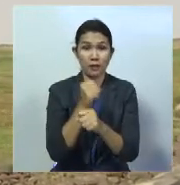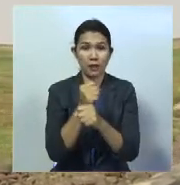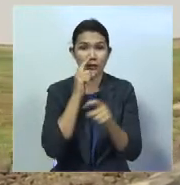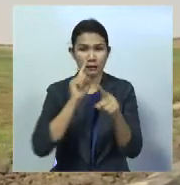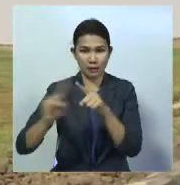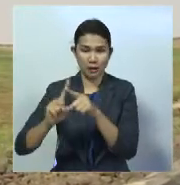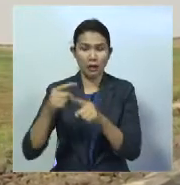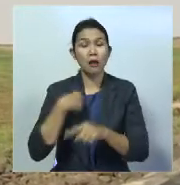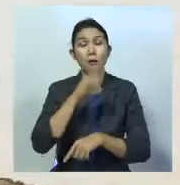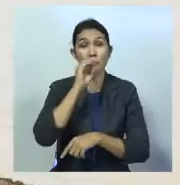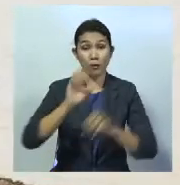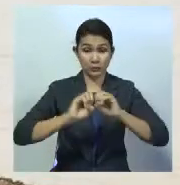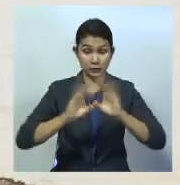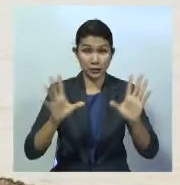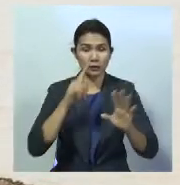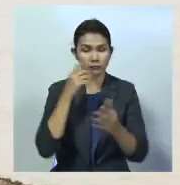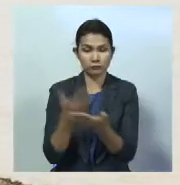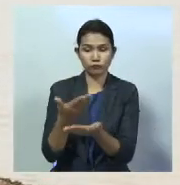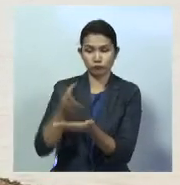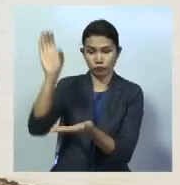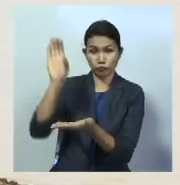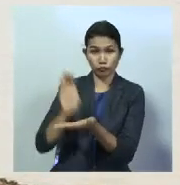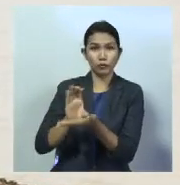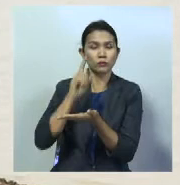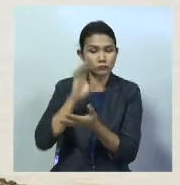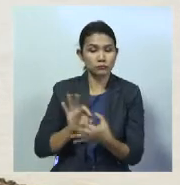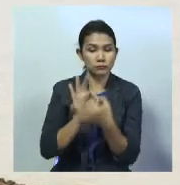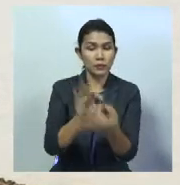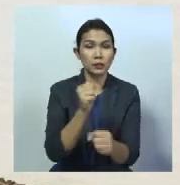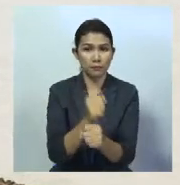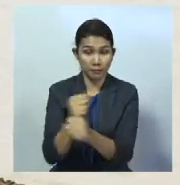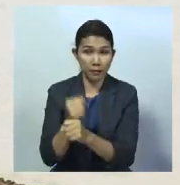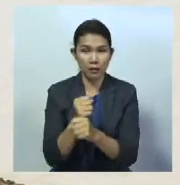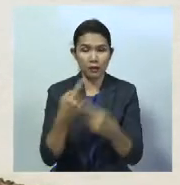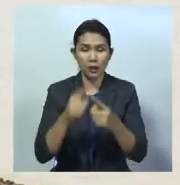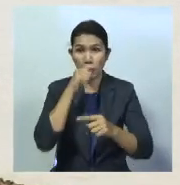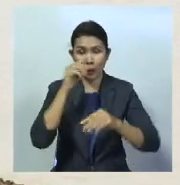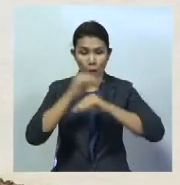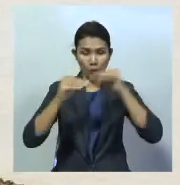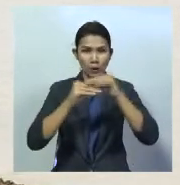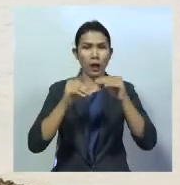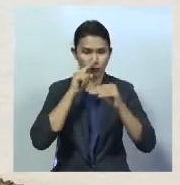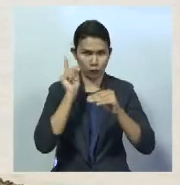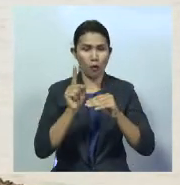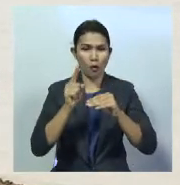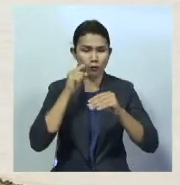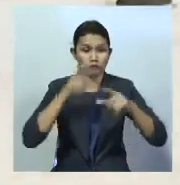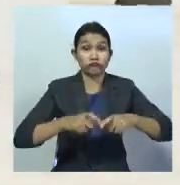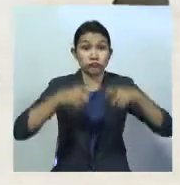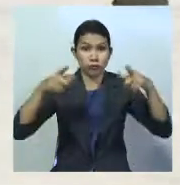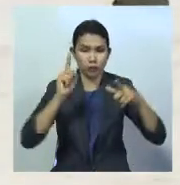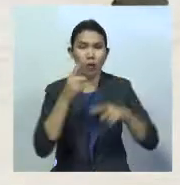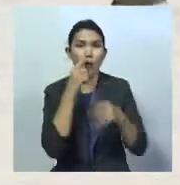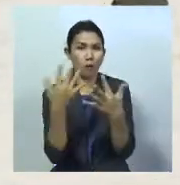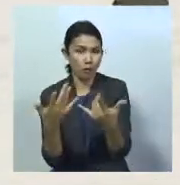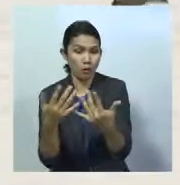ข้องยืนยันพร้อมจัดสรรงบประมาณมาใช้ในส่วนที่สามารถทำได้ก่อนแต่โครงการขนาดใหญ่อาจต้องรอสักระยะเมื่อนาย